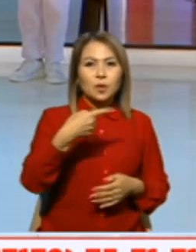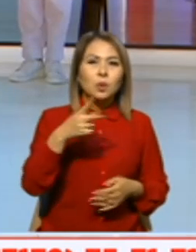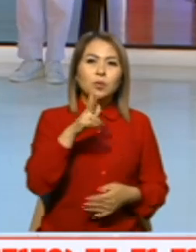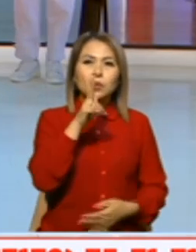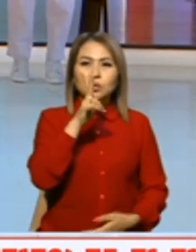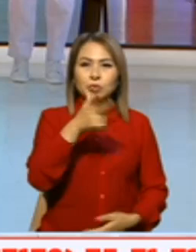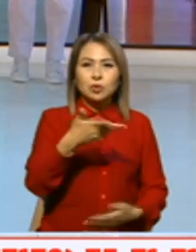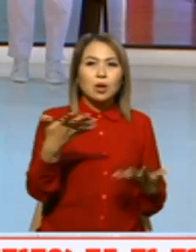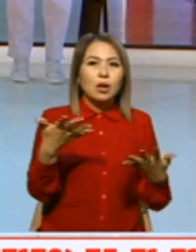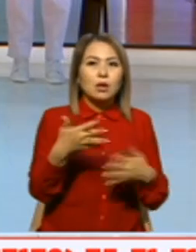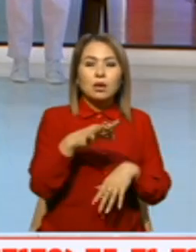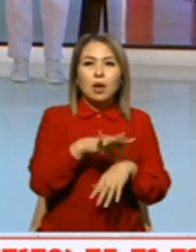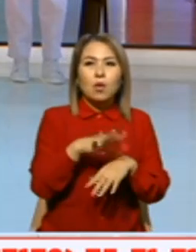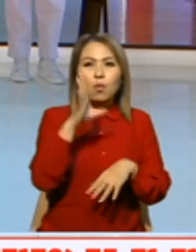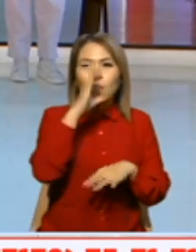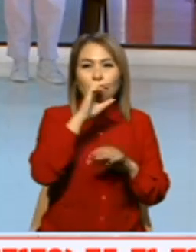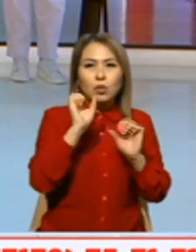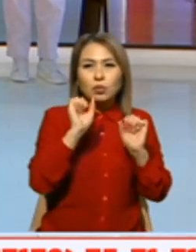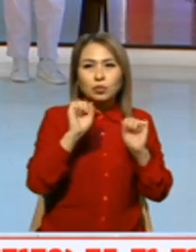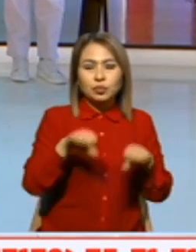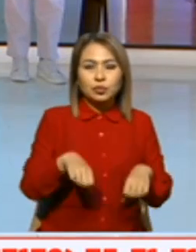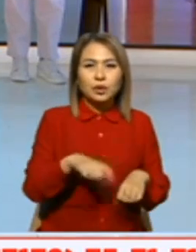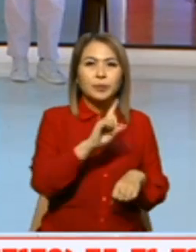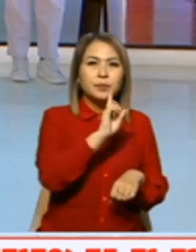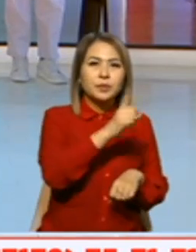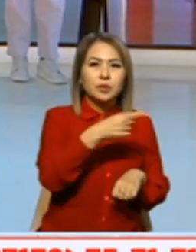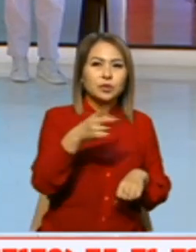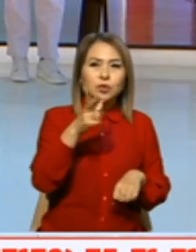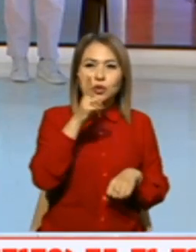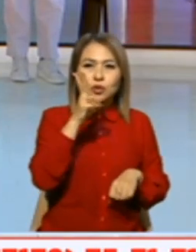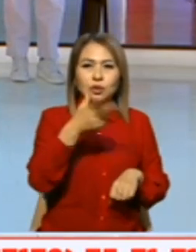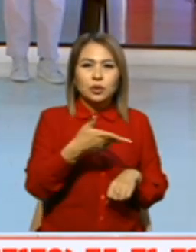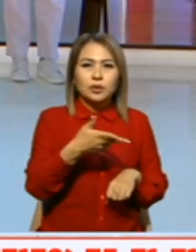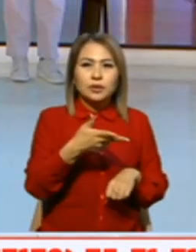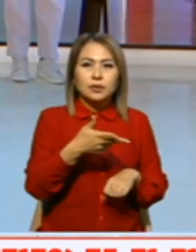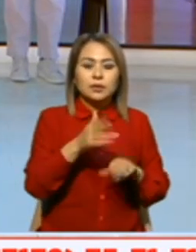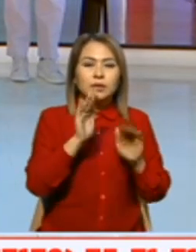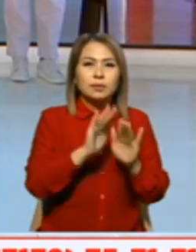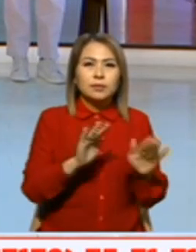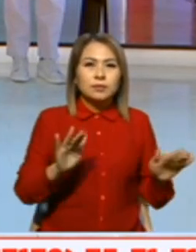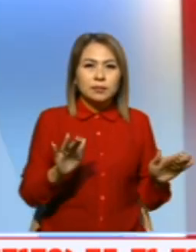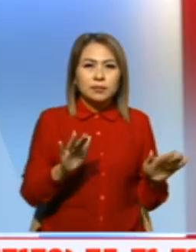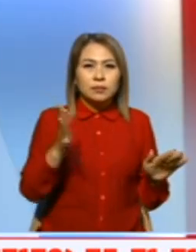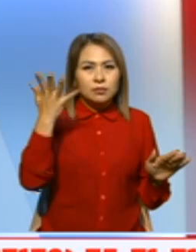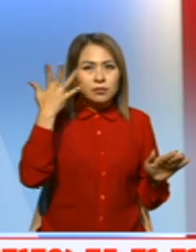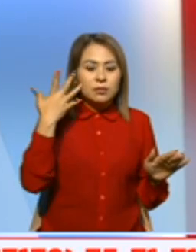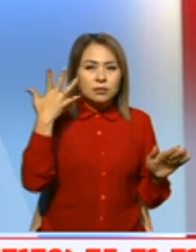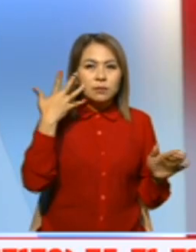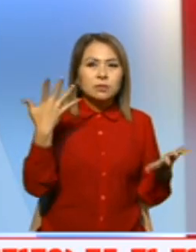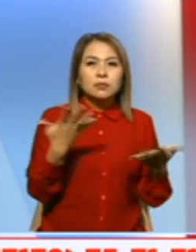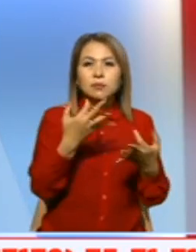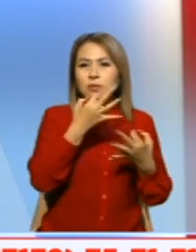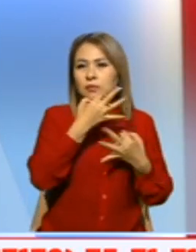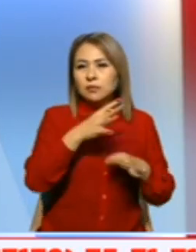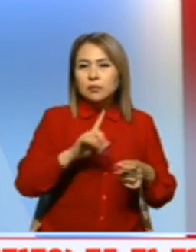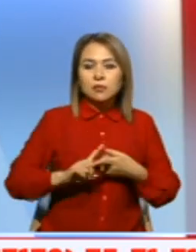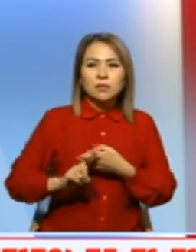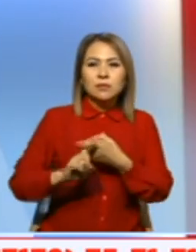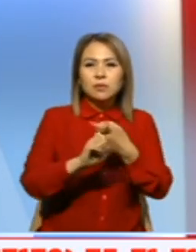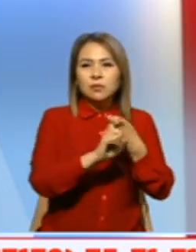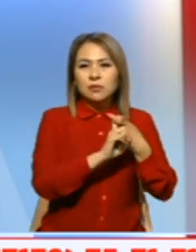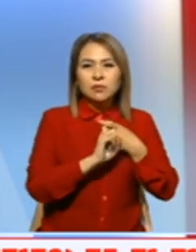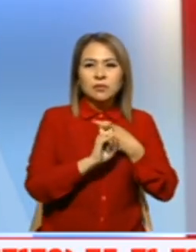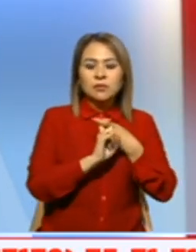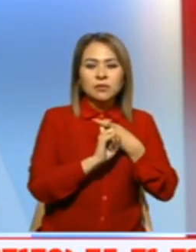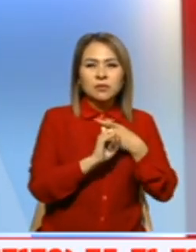қандай аурулар кездесуі мүмкін балаларда? 1 жас пен 3 жас аралығында балада адаптациялық период, яғни қандай да бір инфекциялық,